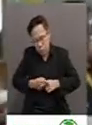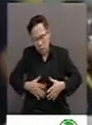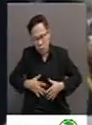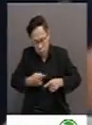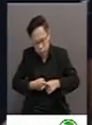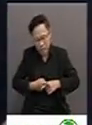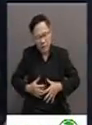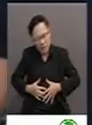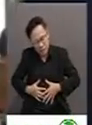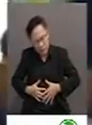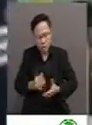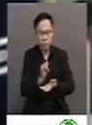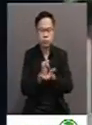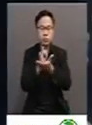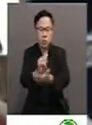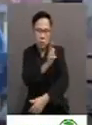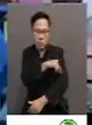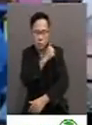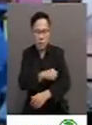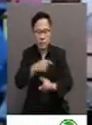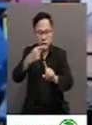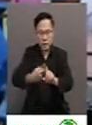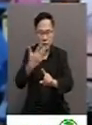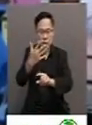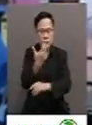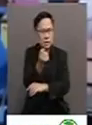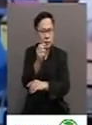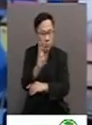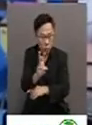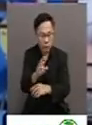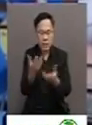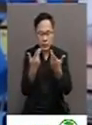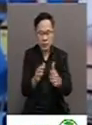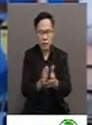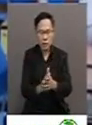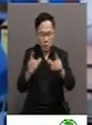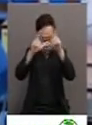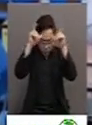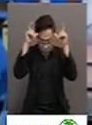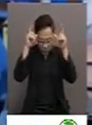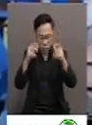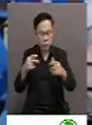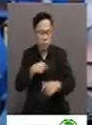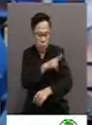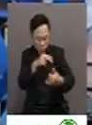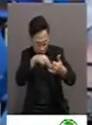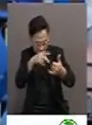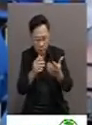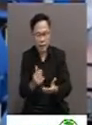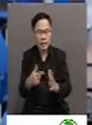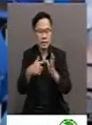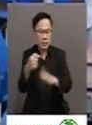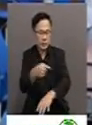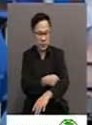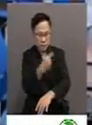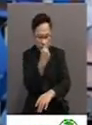ทศเมื่อเย็นวันที่16พฤษภาคมค่ะด้วยอาการปวดท้องหลังจากที่แพทย์ให้พยาบาลฉีดยาไป2ครั้งคนไข้เกิดช็อ